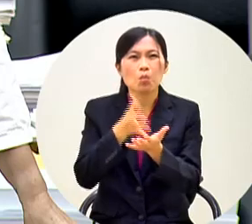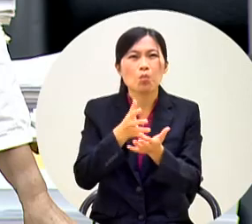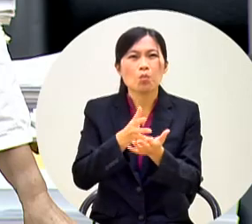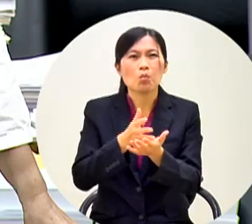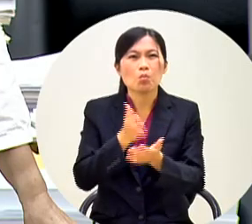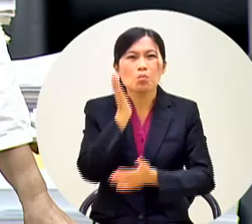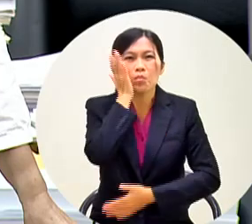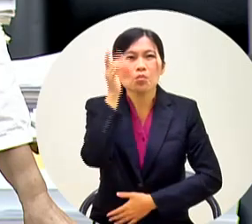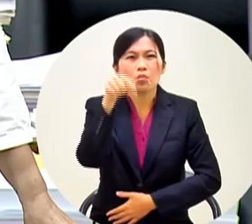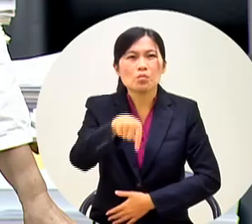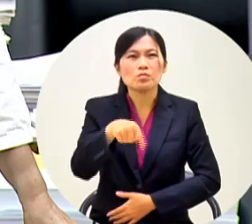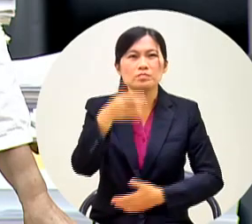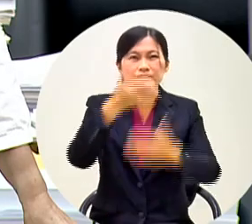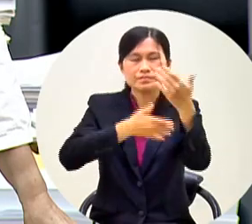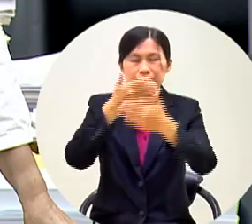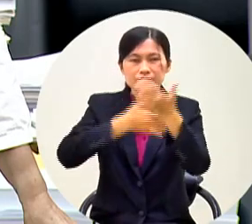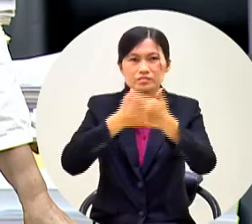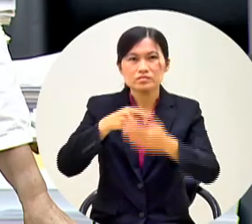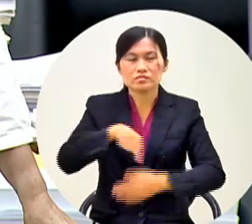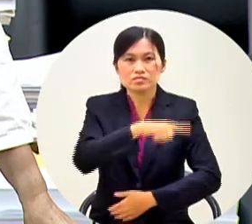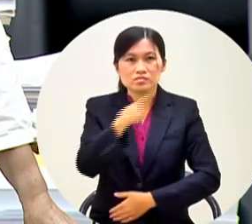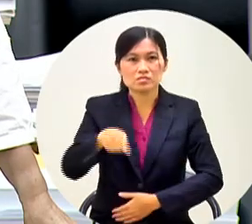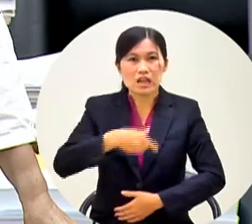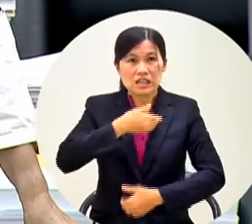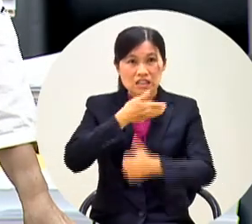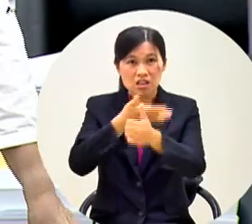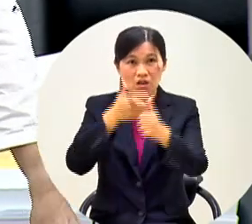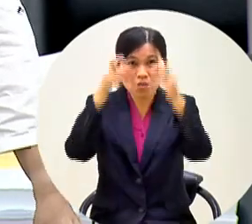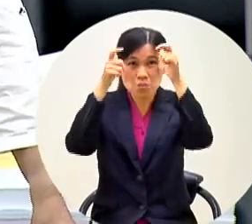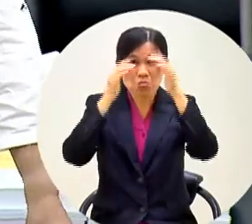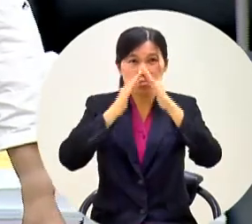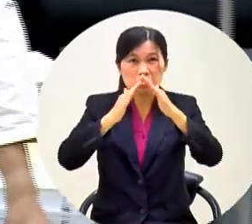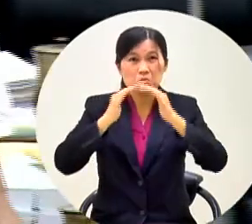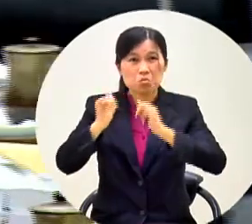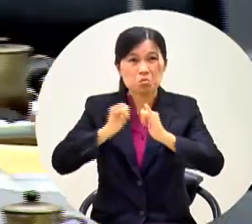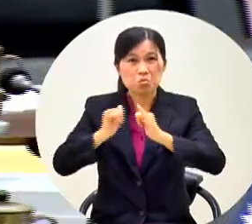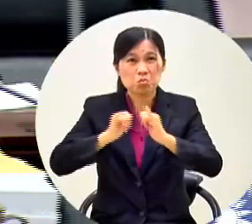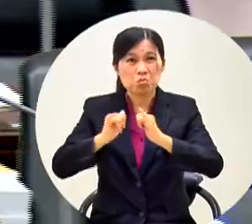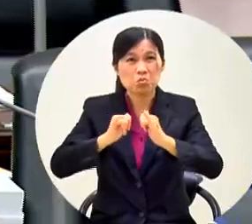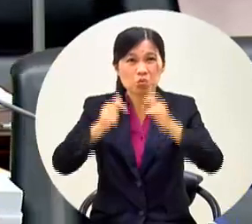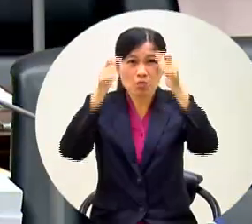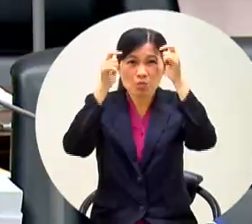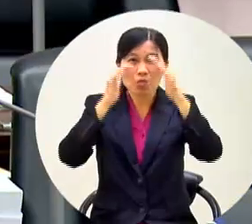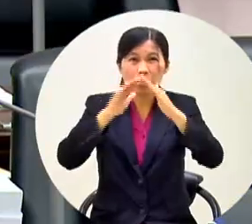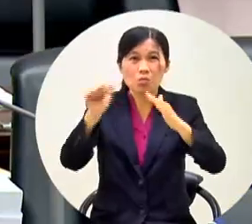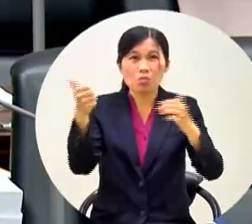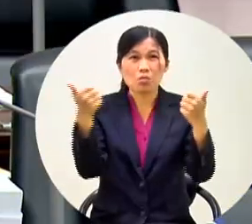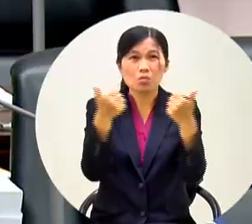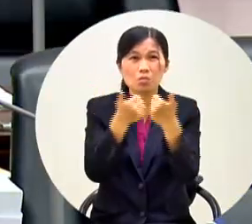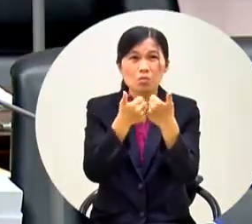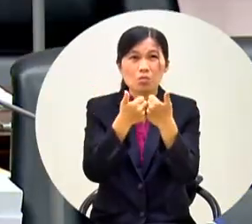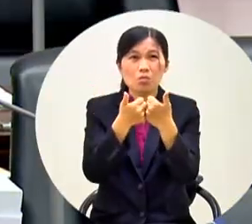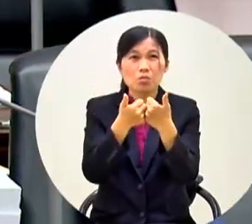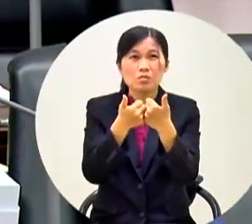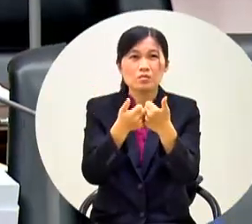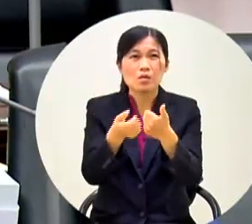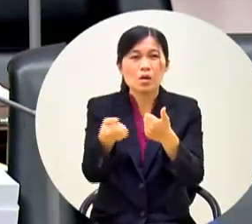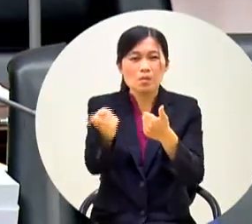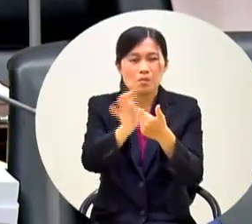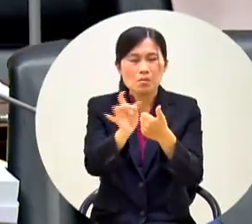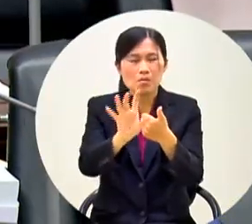们也要让高雄的市民知道，高雄市议会从来政党轮替都没有这样的现